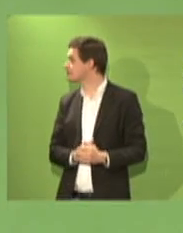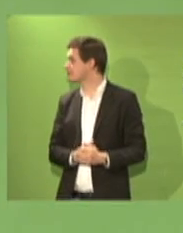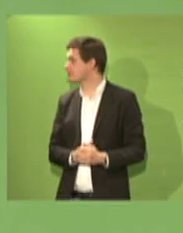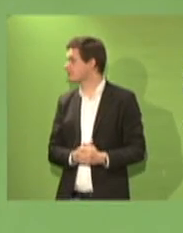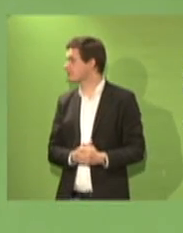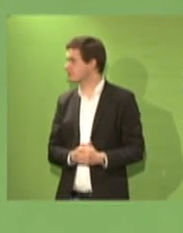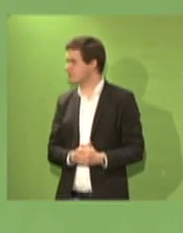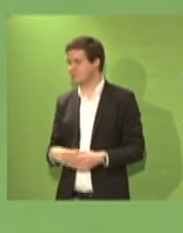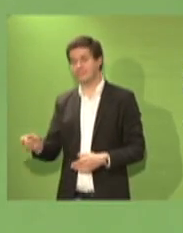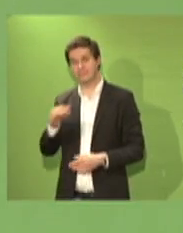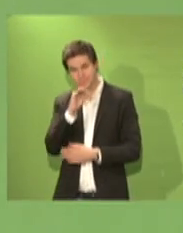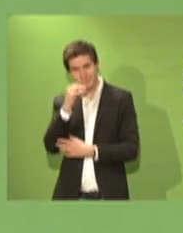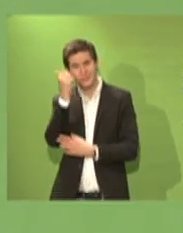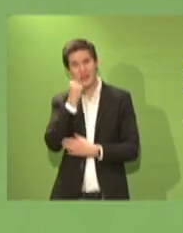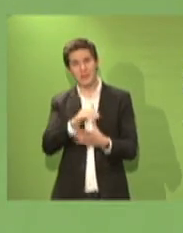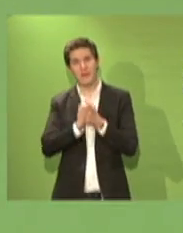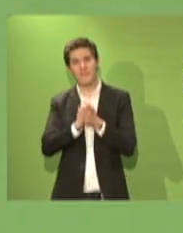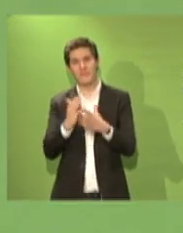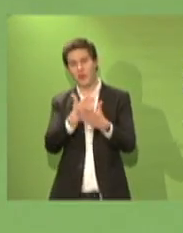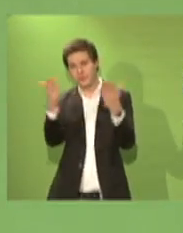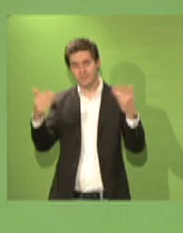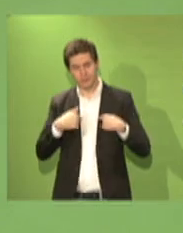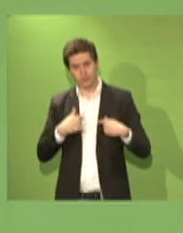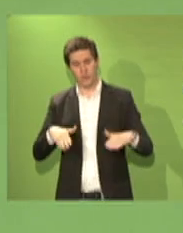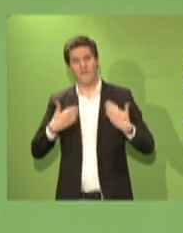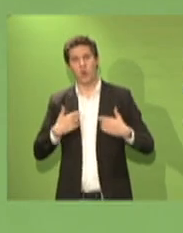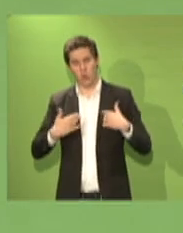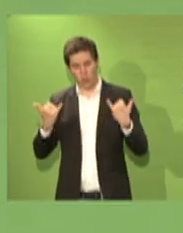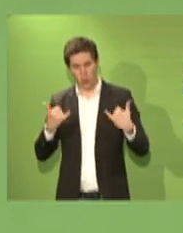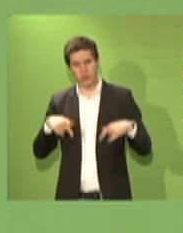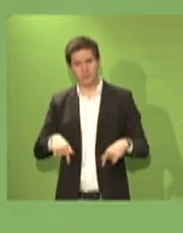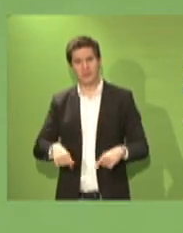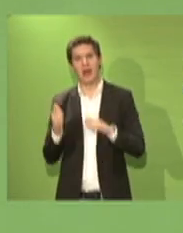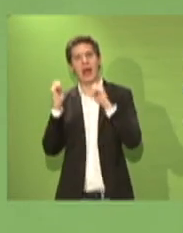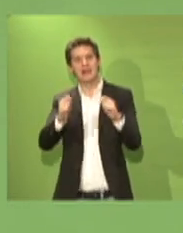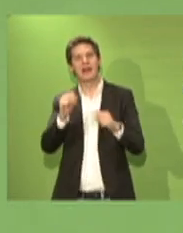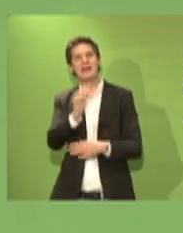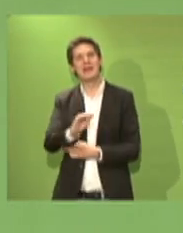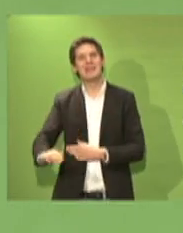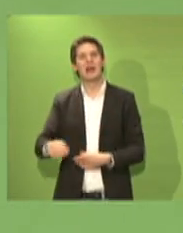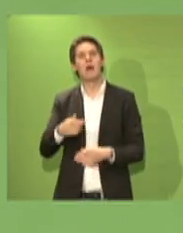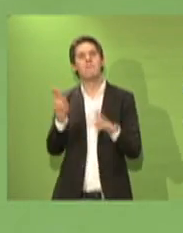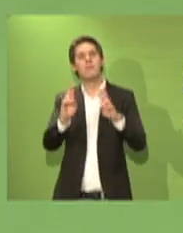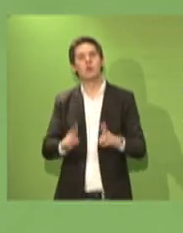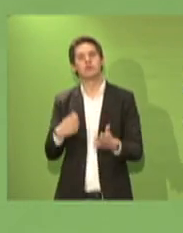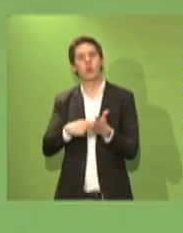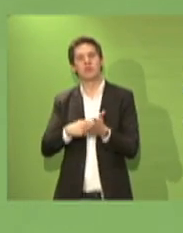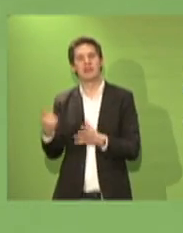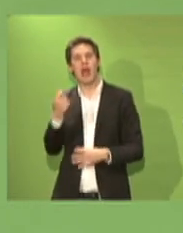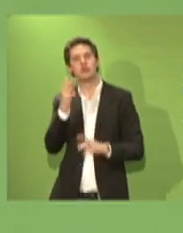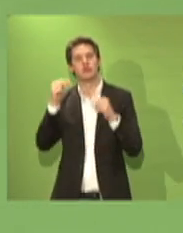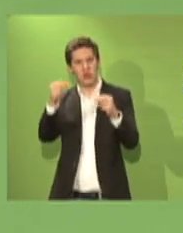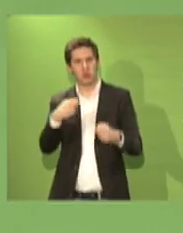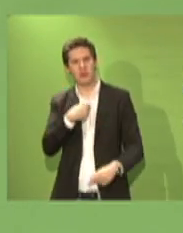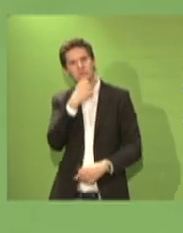Ja, liebe Freundinnen und Freunde, ich freue mich, euch diesen Antrag zur Regelung der Erstattung von Kinderbetreuungskosten des Landesvorstands vorstellen